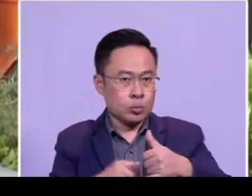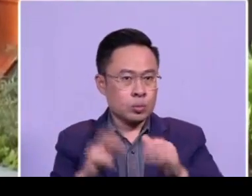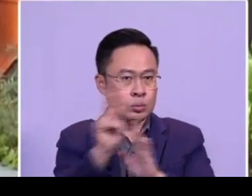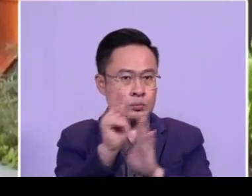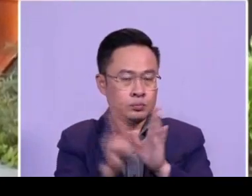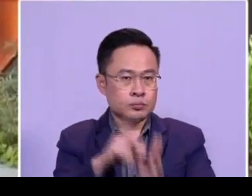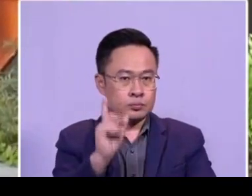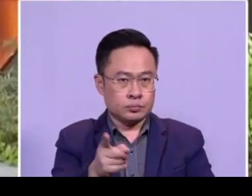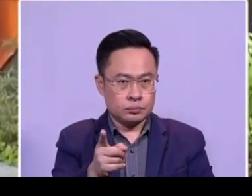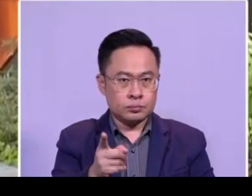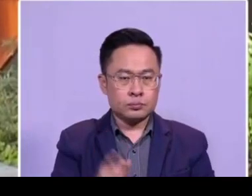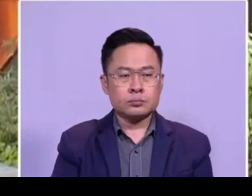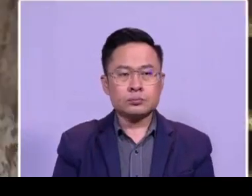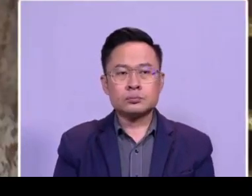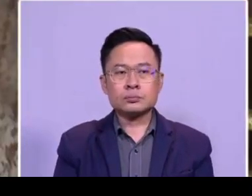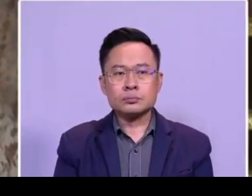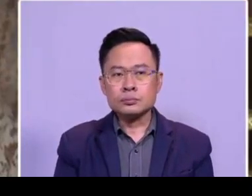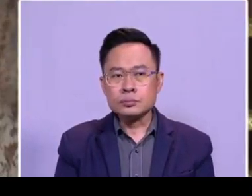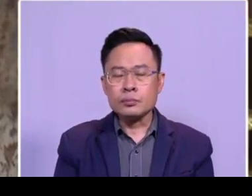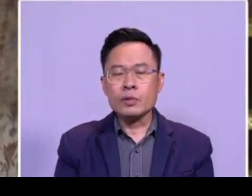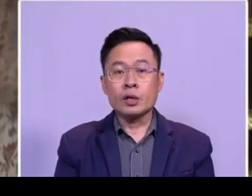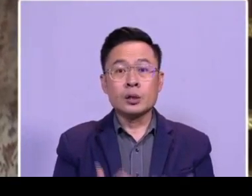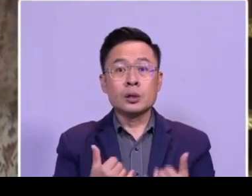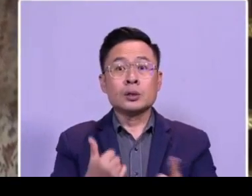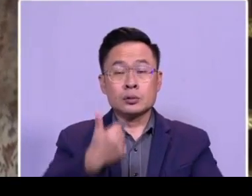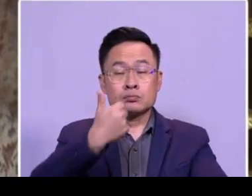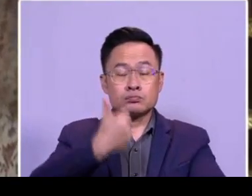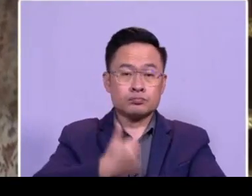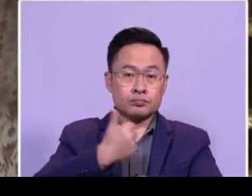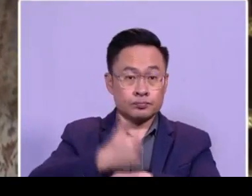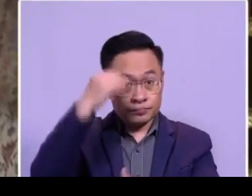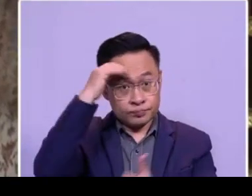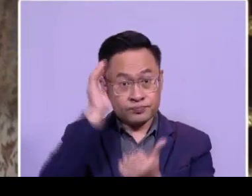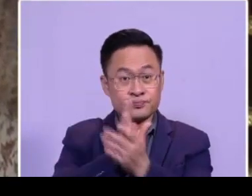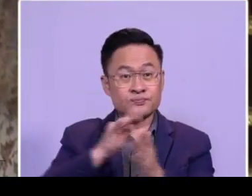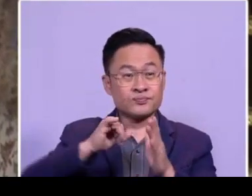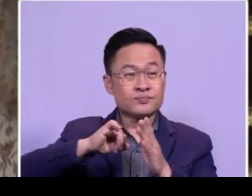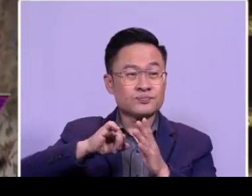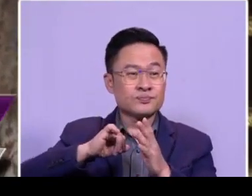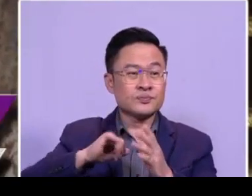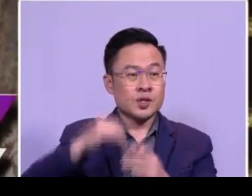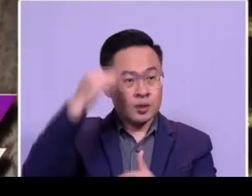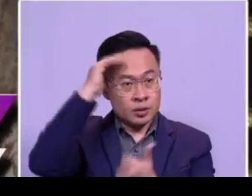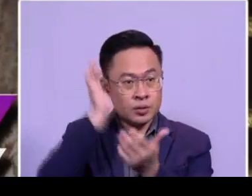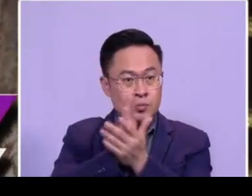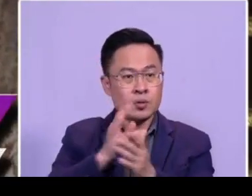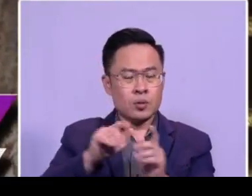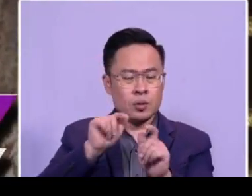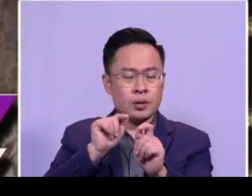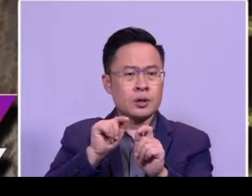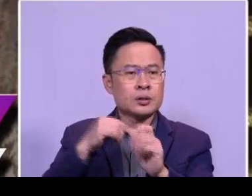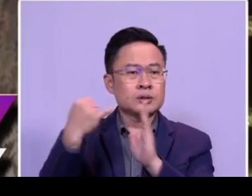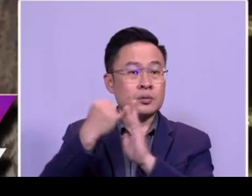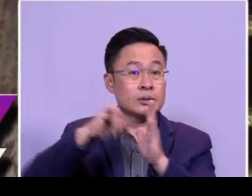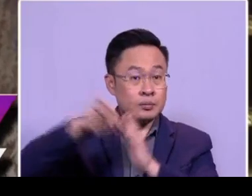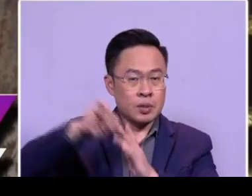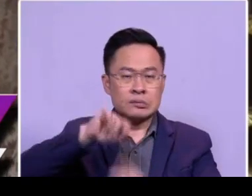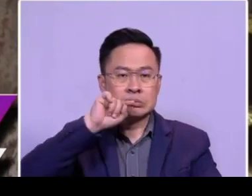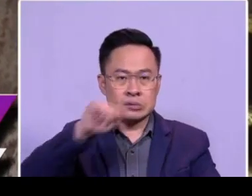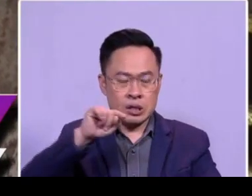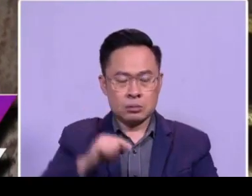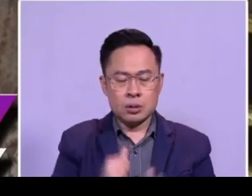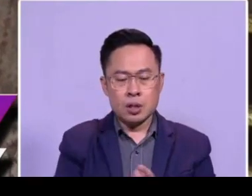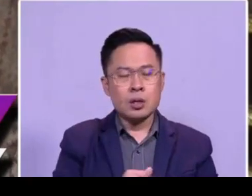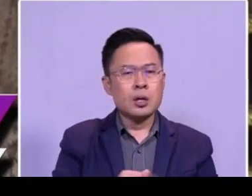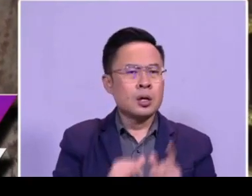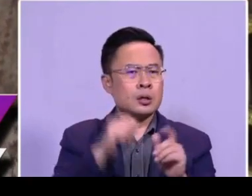าดค ่ะวันนี้ก็มาเร่งรัดติดตามนะครับการปฏิบัติของเจ้าที่ตำรวจสภ.หางดงนะครับเนื่องจากว่าในขณะ